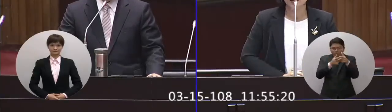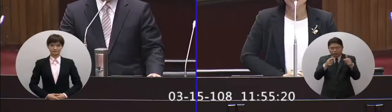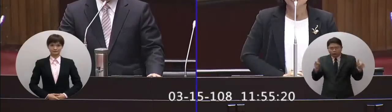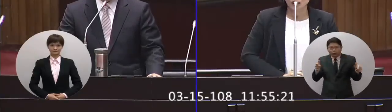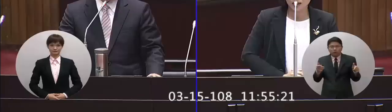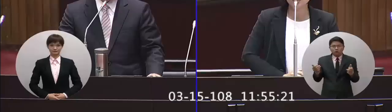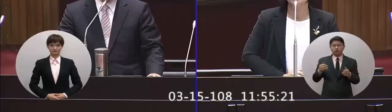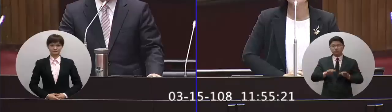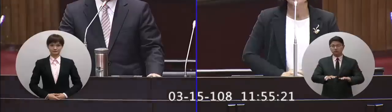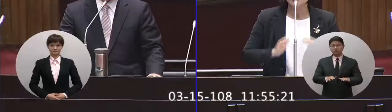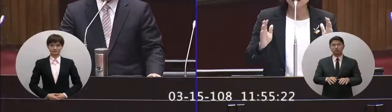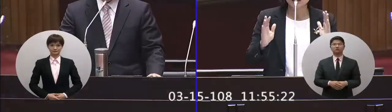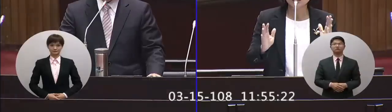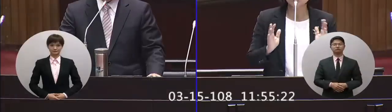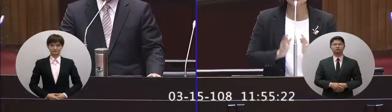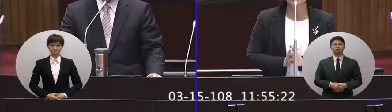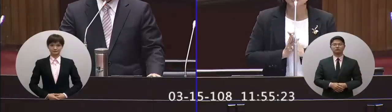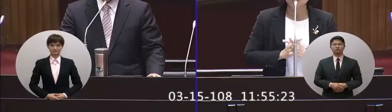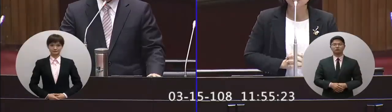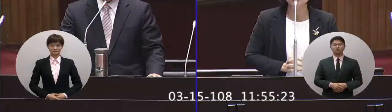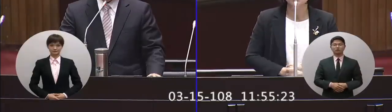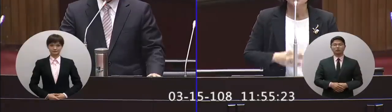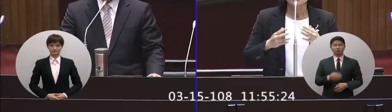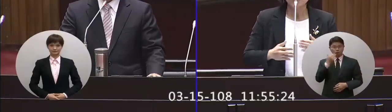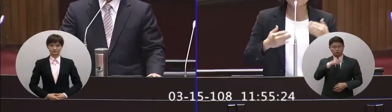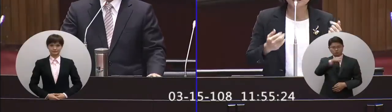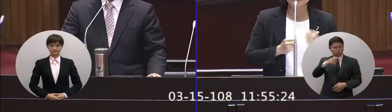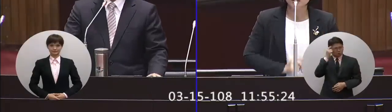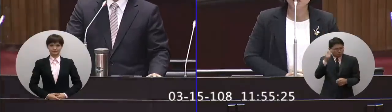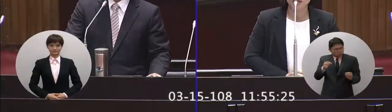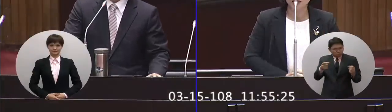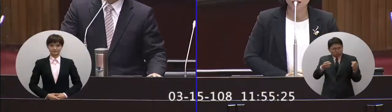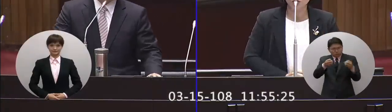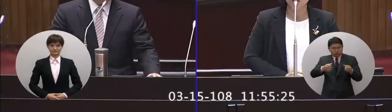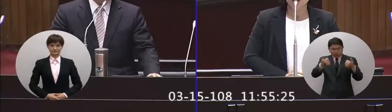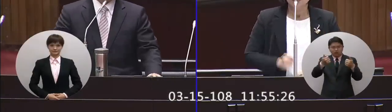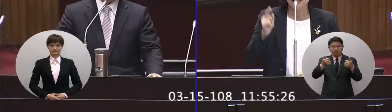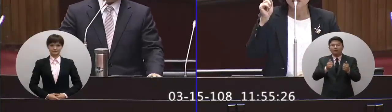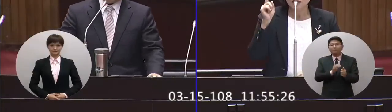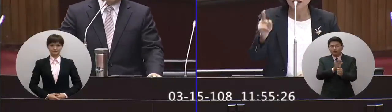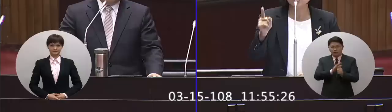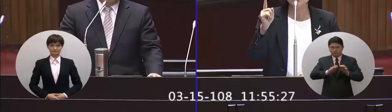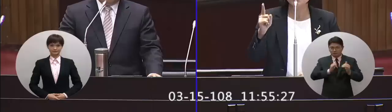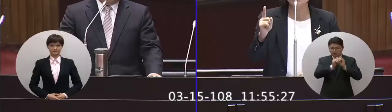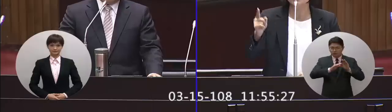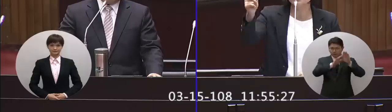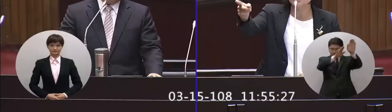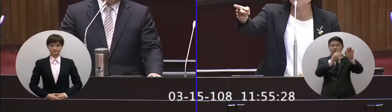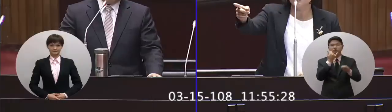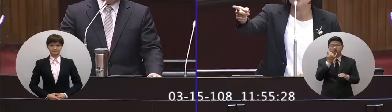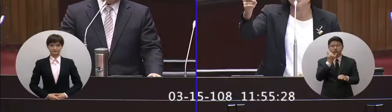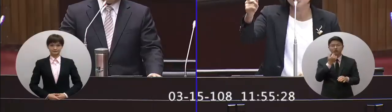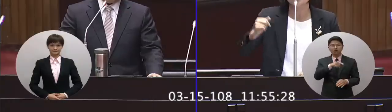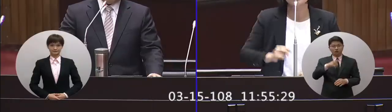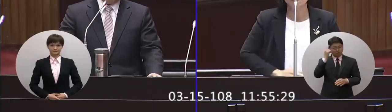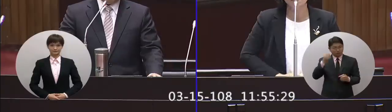会之下，其实要凝聚出一个共识，才有办法让社会向前走。那凝聚社会共识，